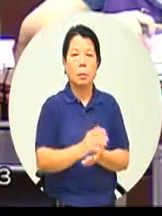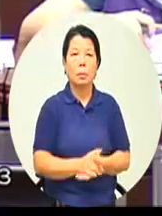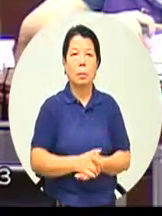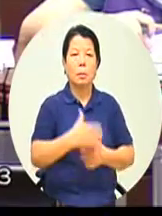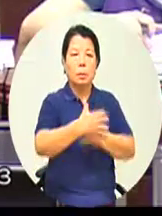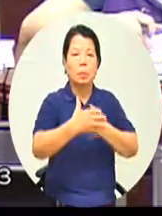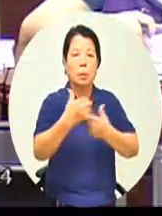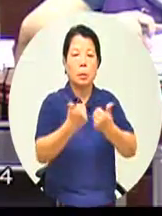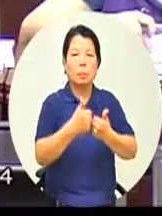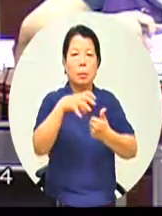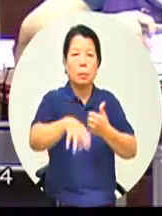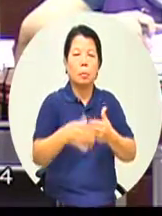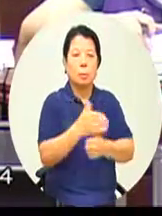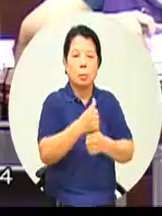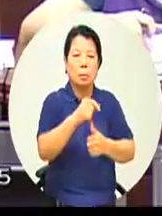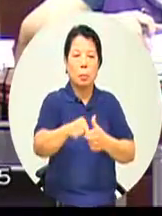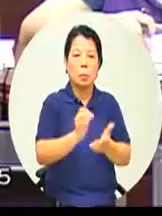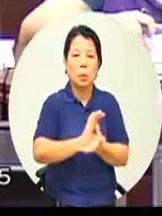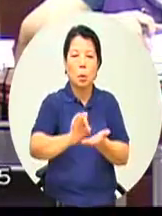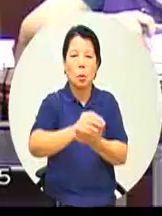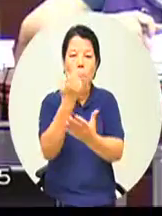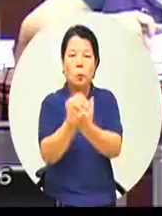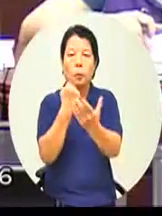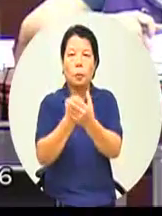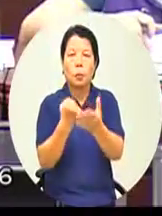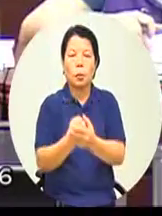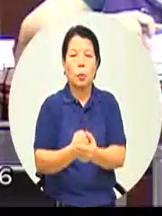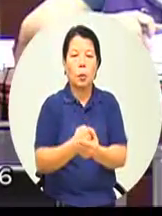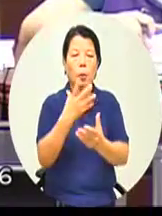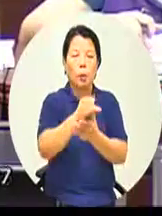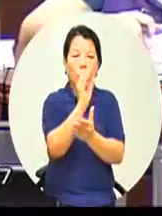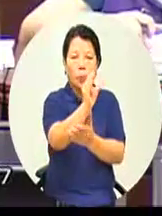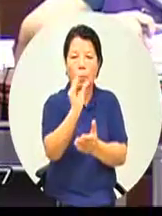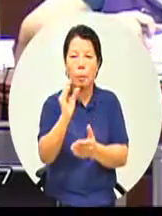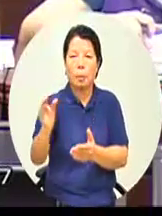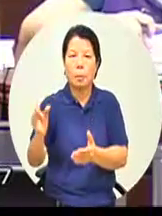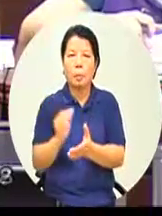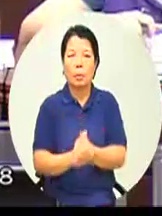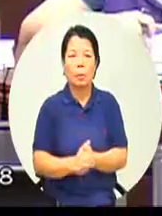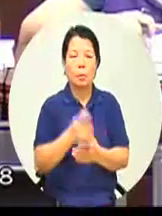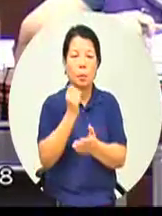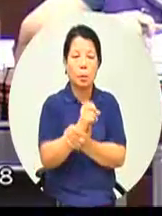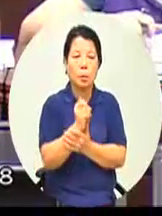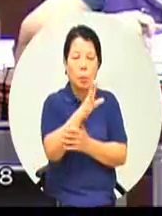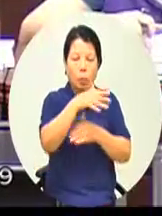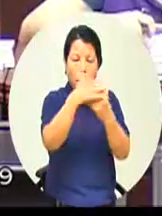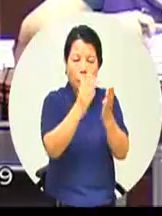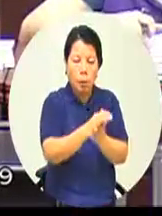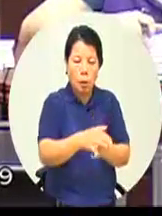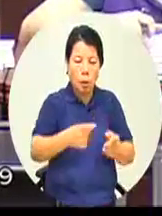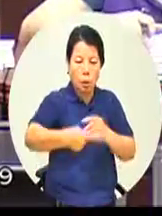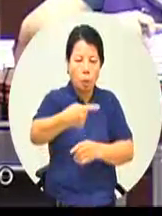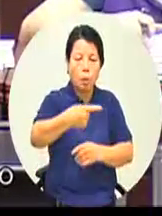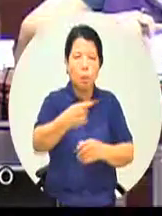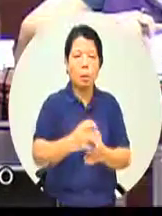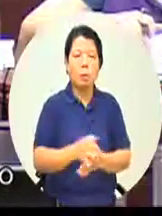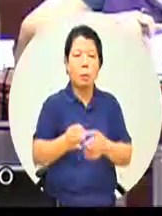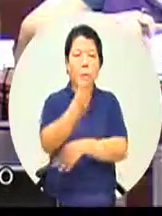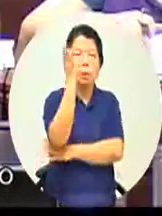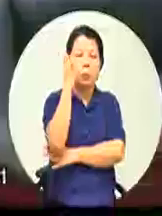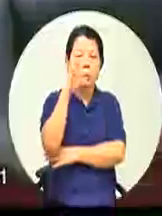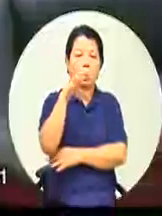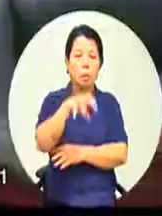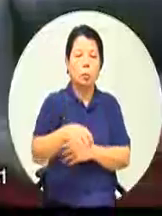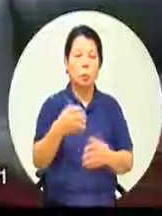署存放档案资料用的范围是议事厅一楼的全部。这应该是财政局， 所以财政局在管理。好，谢